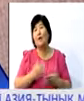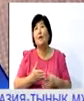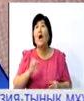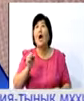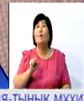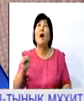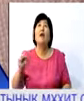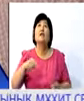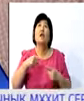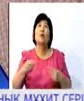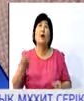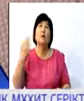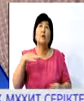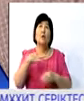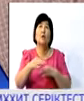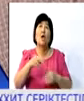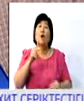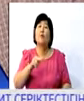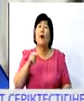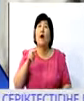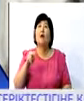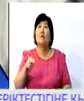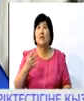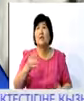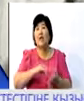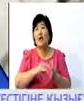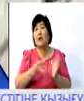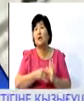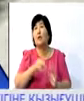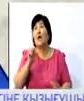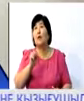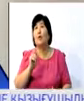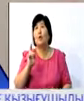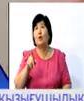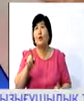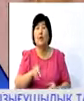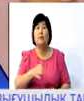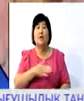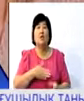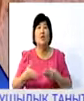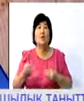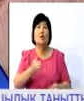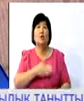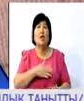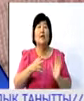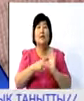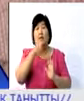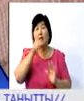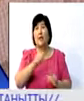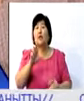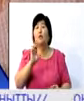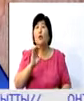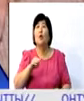мен Алексейден басқа былтыр күзде павлодарлық Құнанбай Абыраевқа тұңғыш рет жасанды жүрегі орнатылды. 8 айдан соң